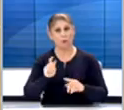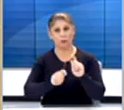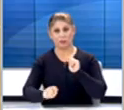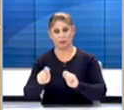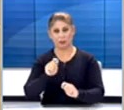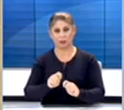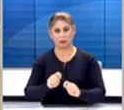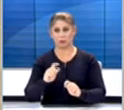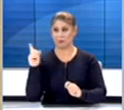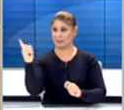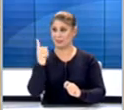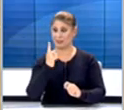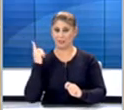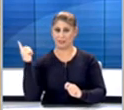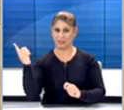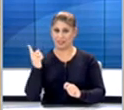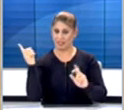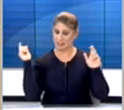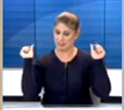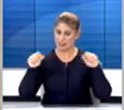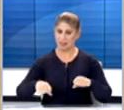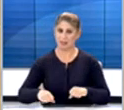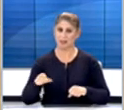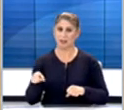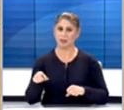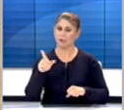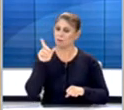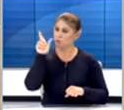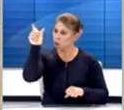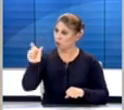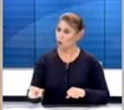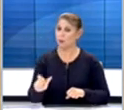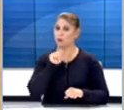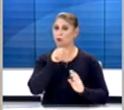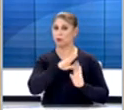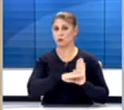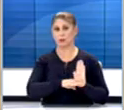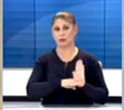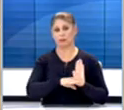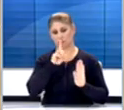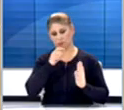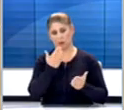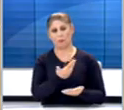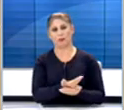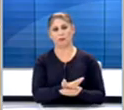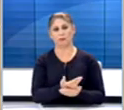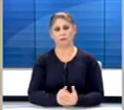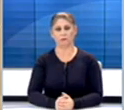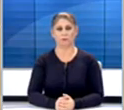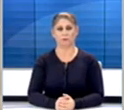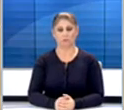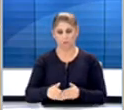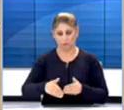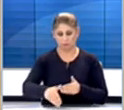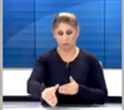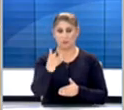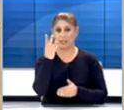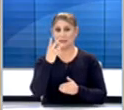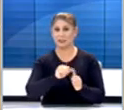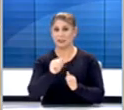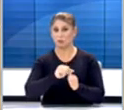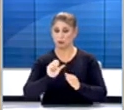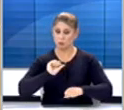δημιουργήσουμε συνθήκες συνένεσης εκεί που το ίδιο το Σύνταγμα τις απαιτεί. Εδώ και 3 μήνες